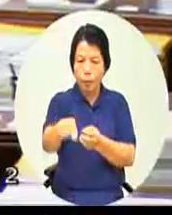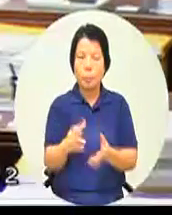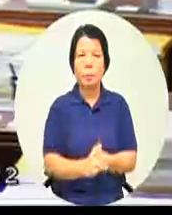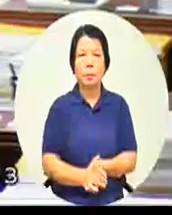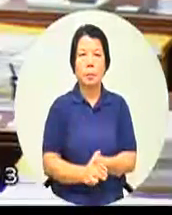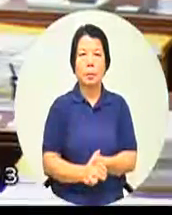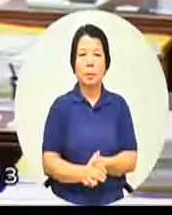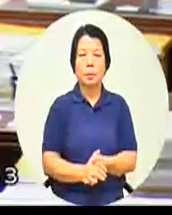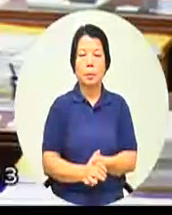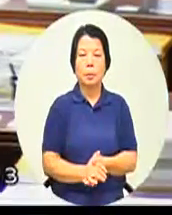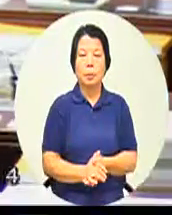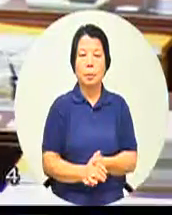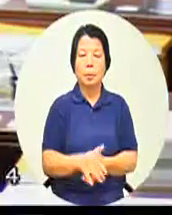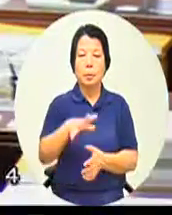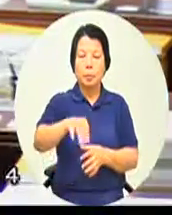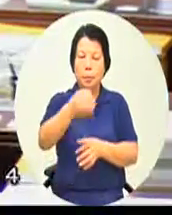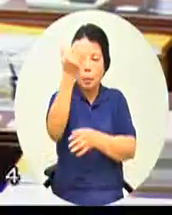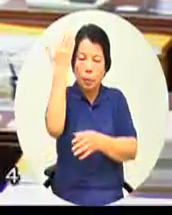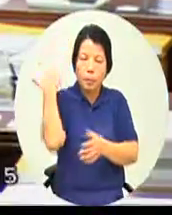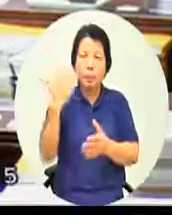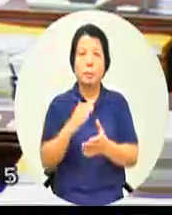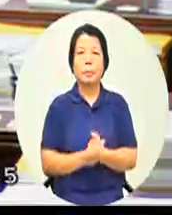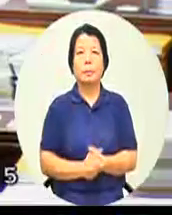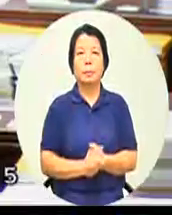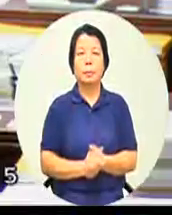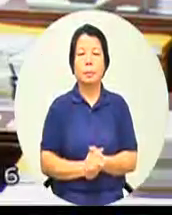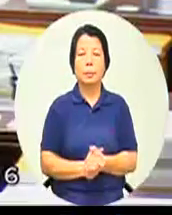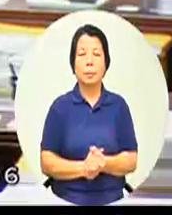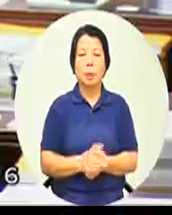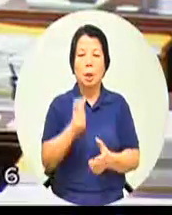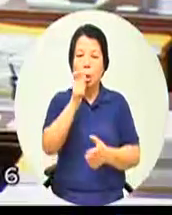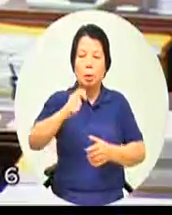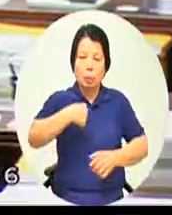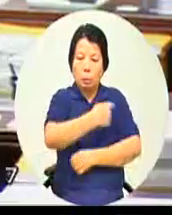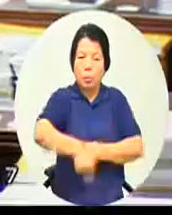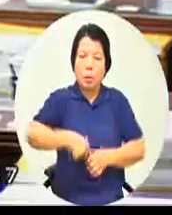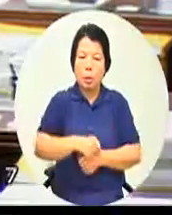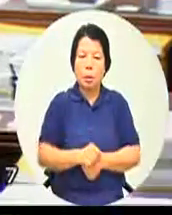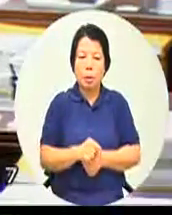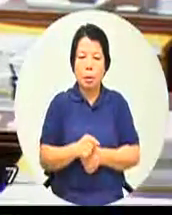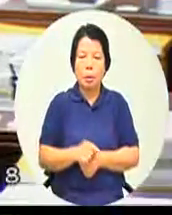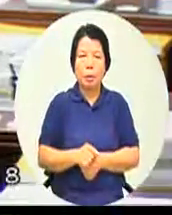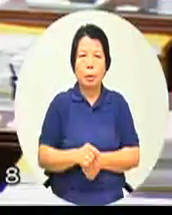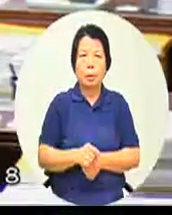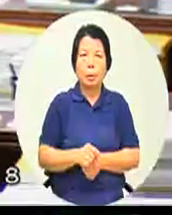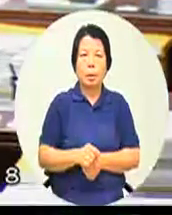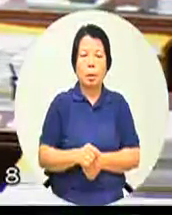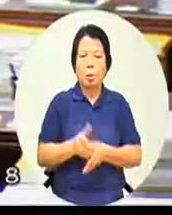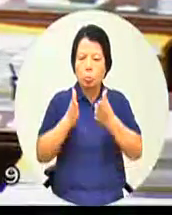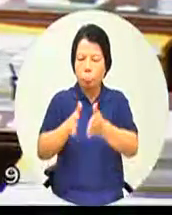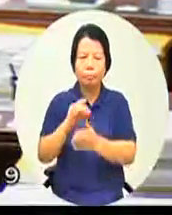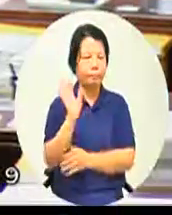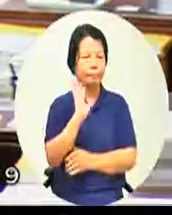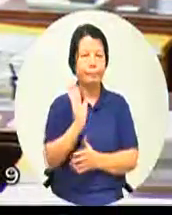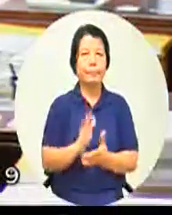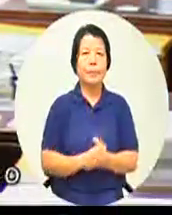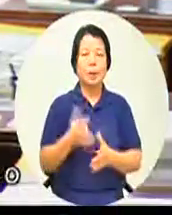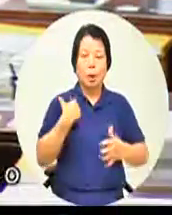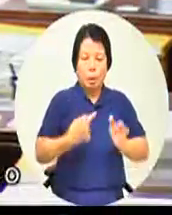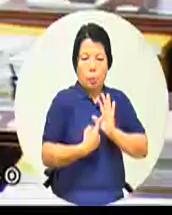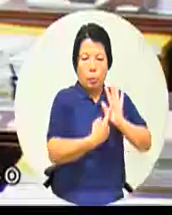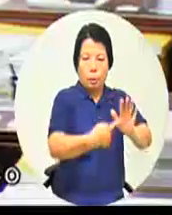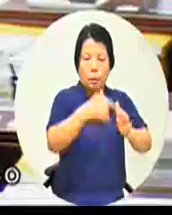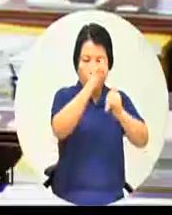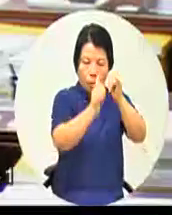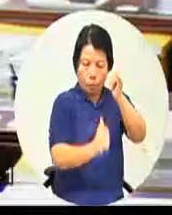么样是把这个过去的这些不只是硬体啦，我们其实我觉得要很精彩的呈现啊，会要有故事